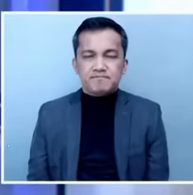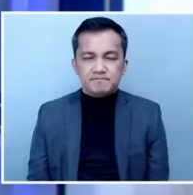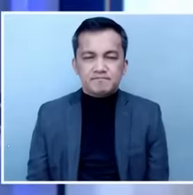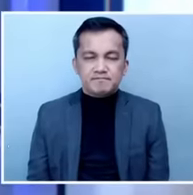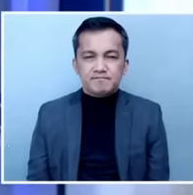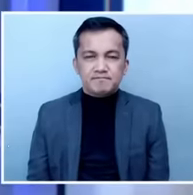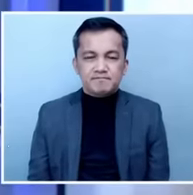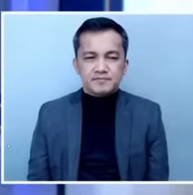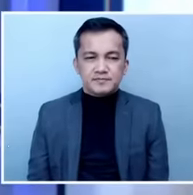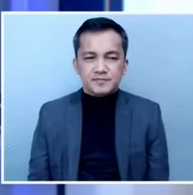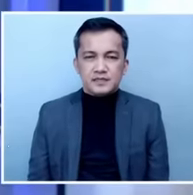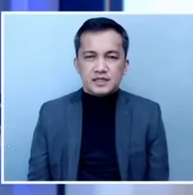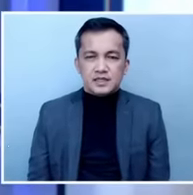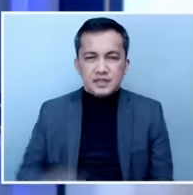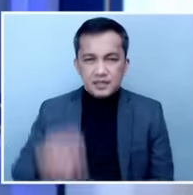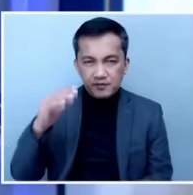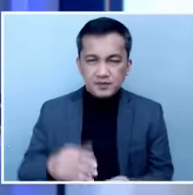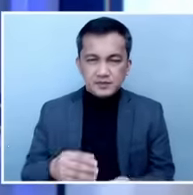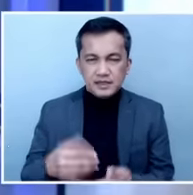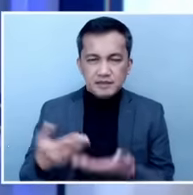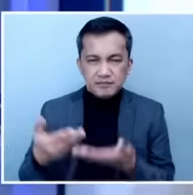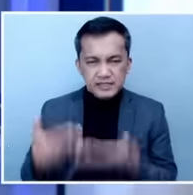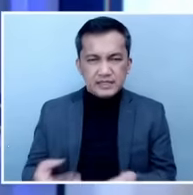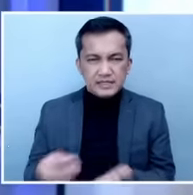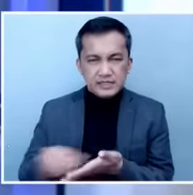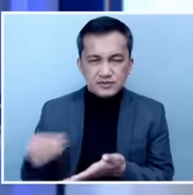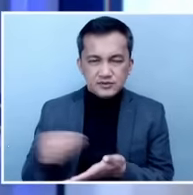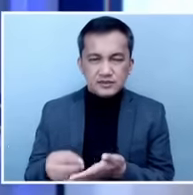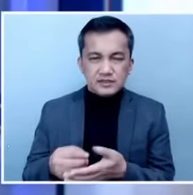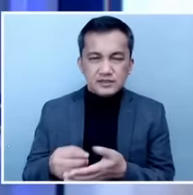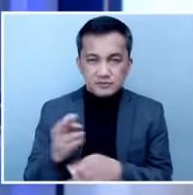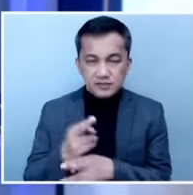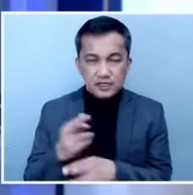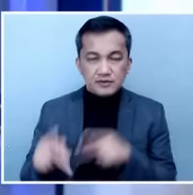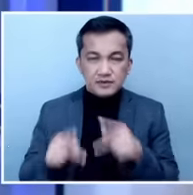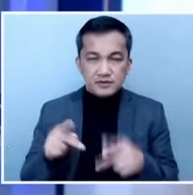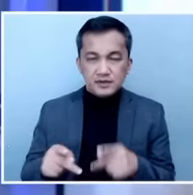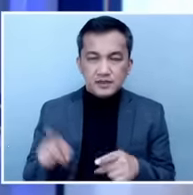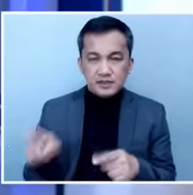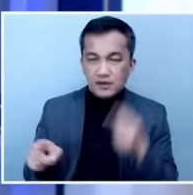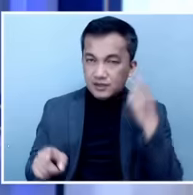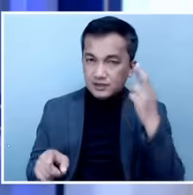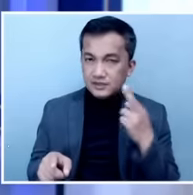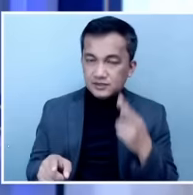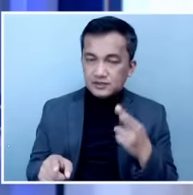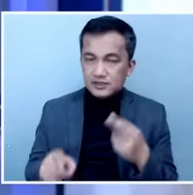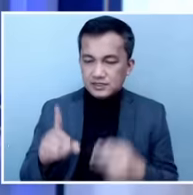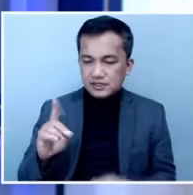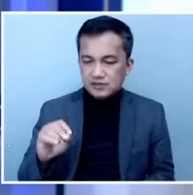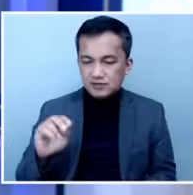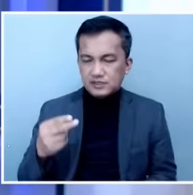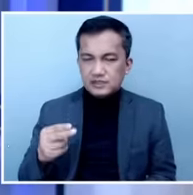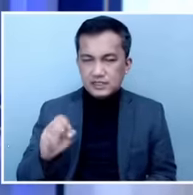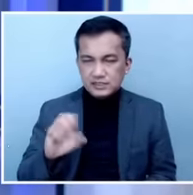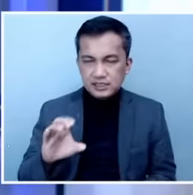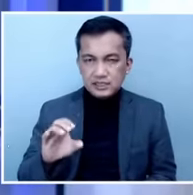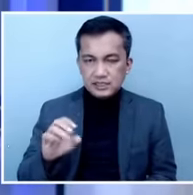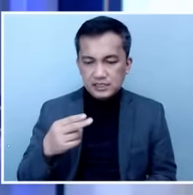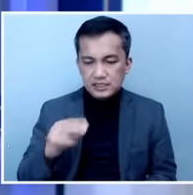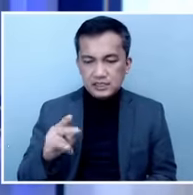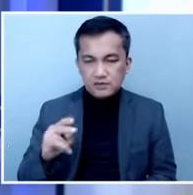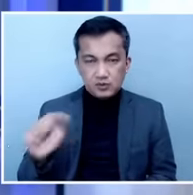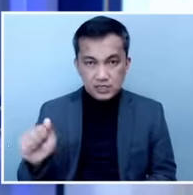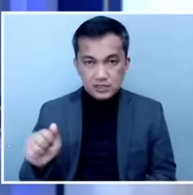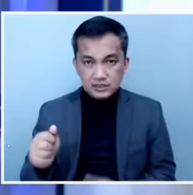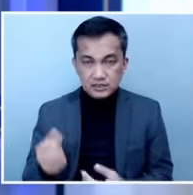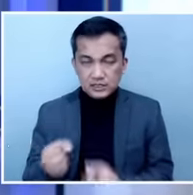Mabawasan ang bigat ng gastusin ng ordinaryong mamamayan. Ito umano ang dahilan ni DOH Secretary Ted Erbosa sa